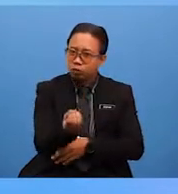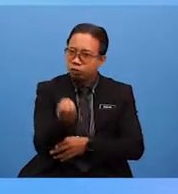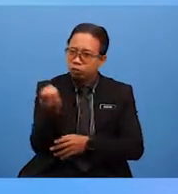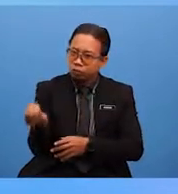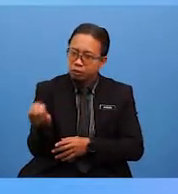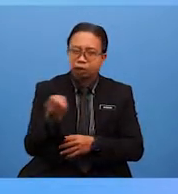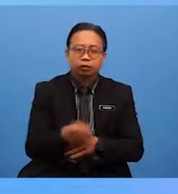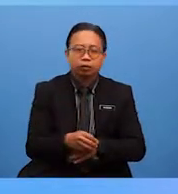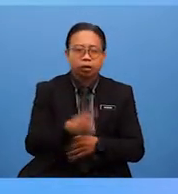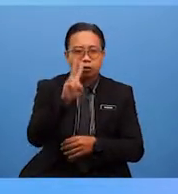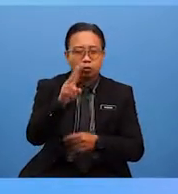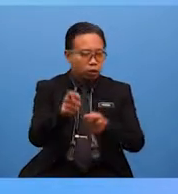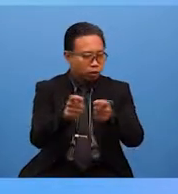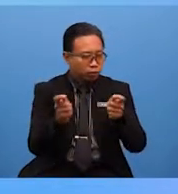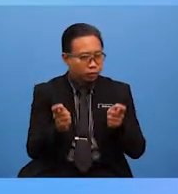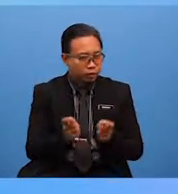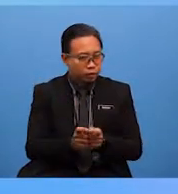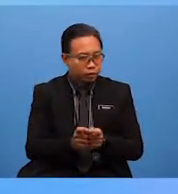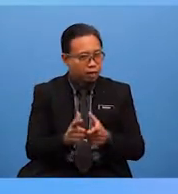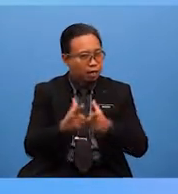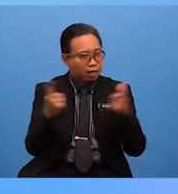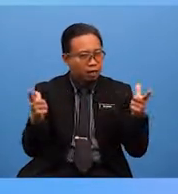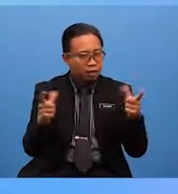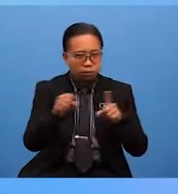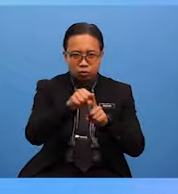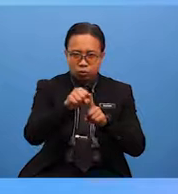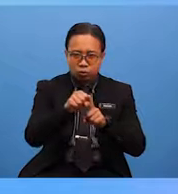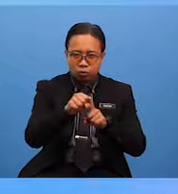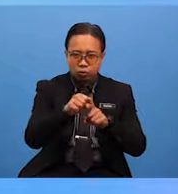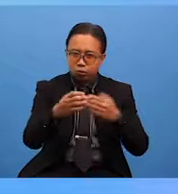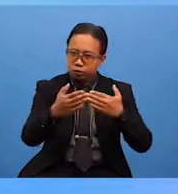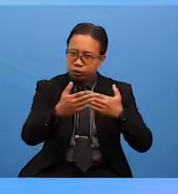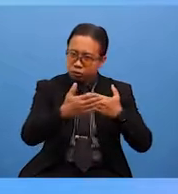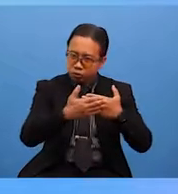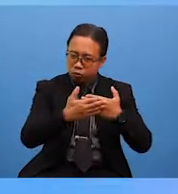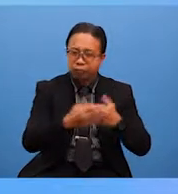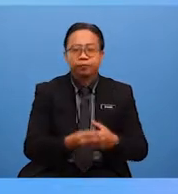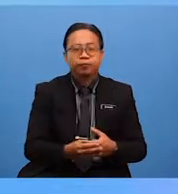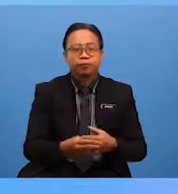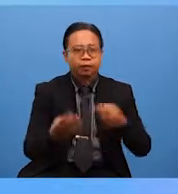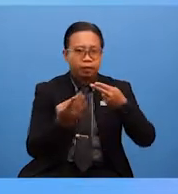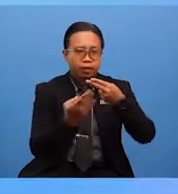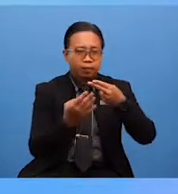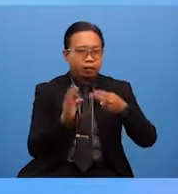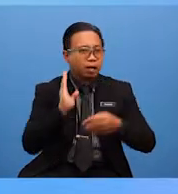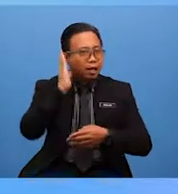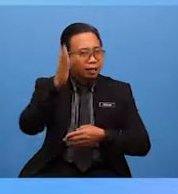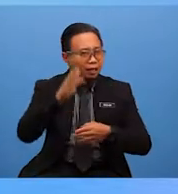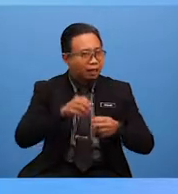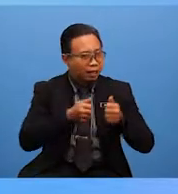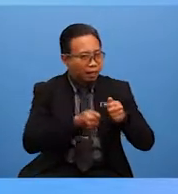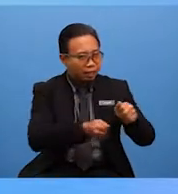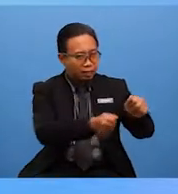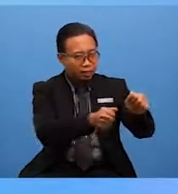atau dua kawasan yang berlainan suhu bersentuhan Habel akan mengalir